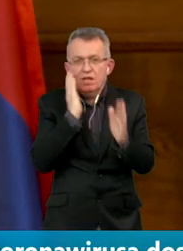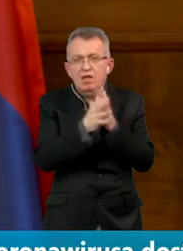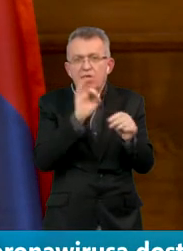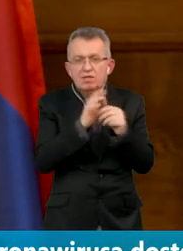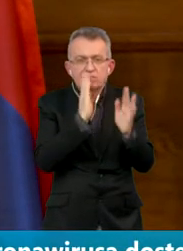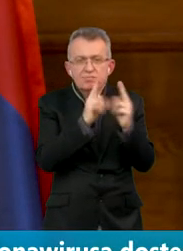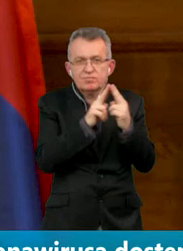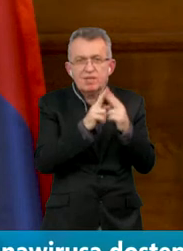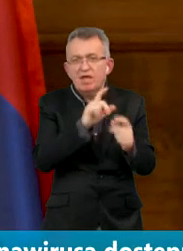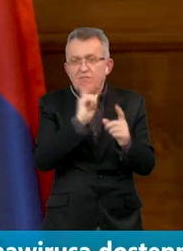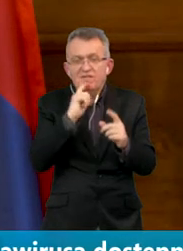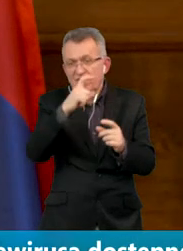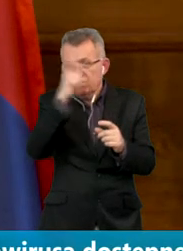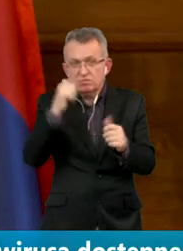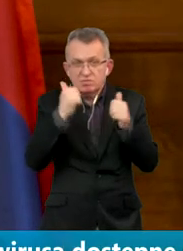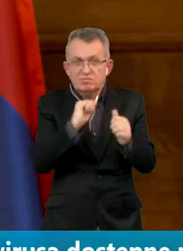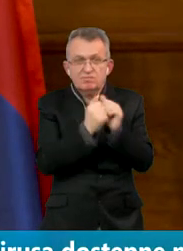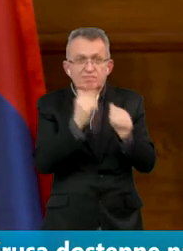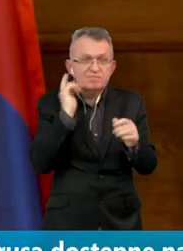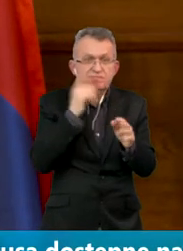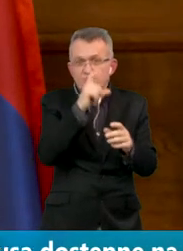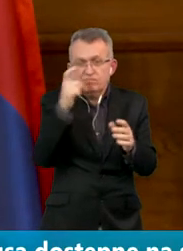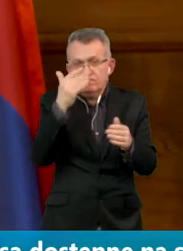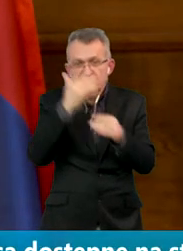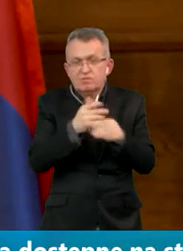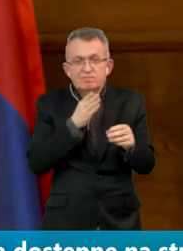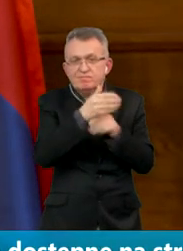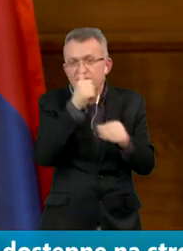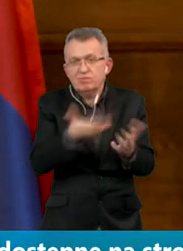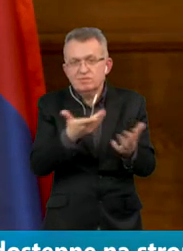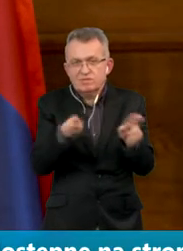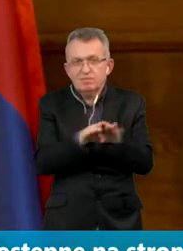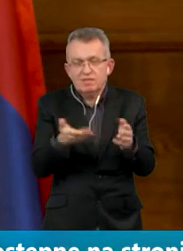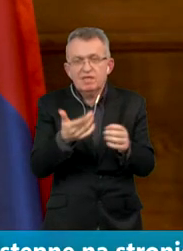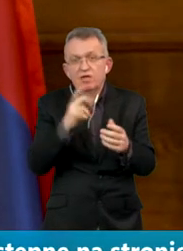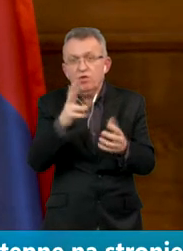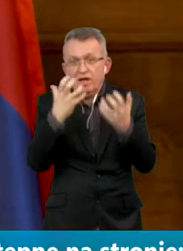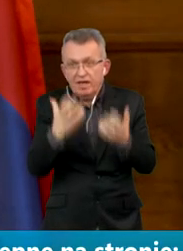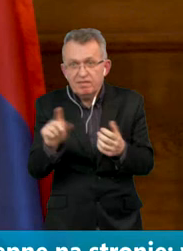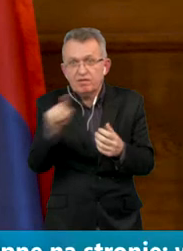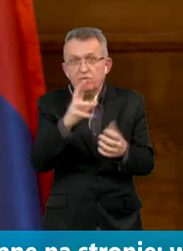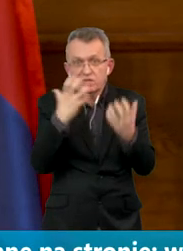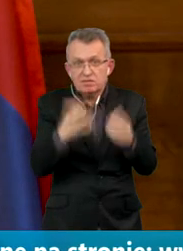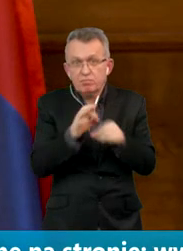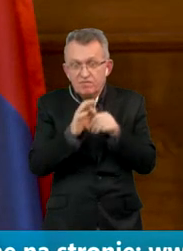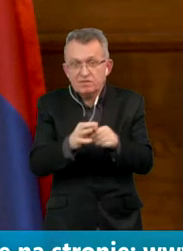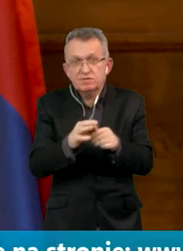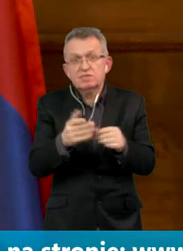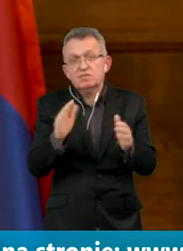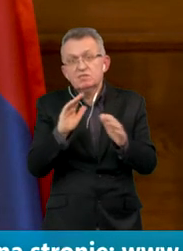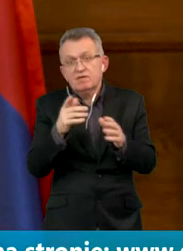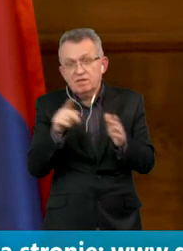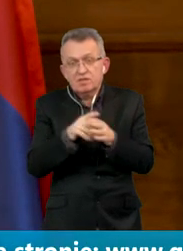lekarzami. Takiego dyżuru faktycznie w Szczecinie w tej chwili nie ma. Więc jeżeli się uda, jeżeli znajdą się chętni, aby to poprowadzić w ramach schroniska,